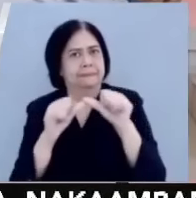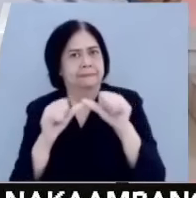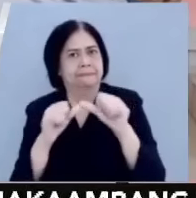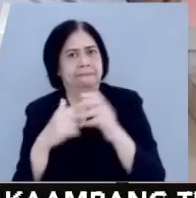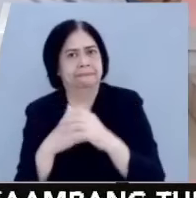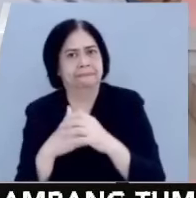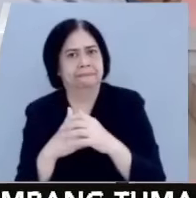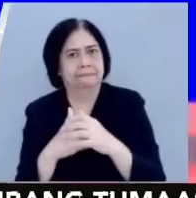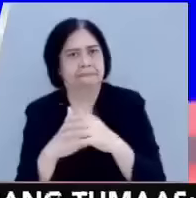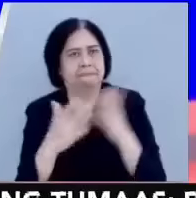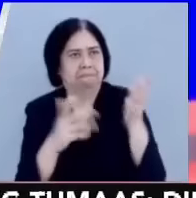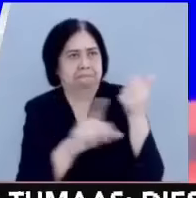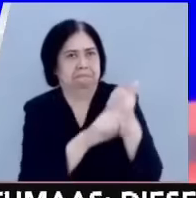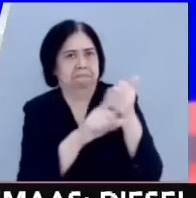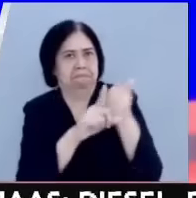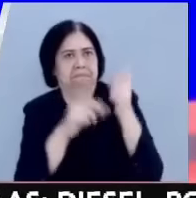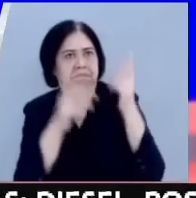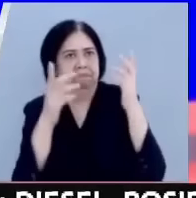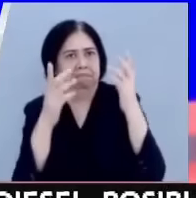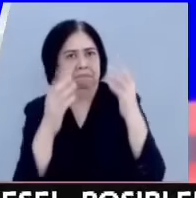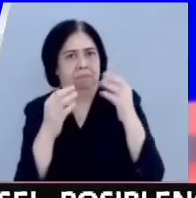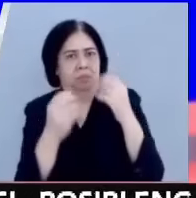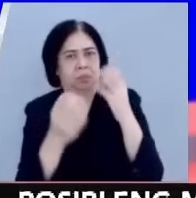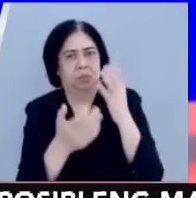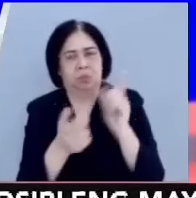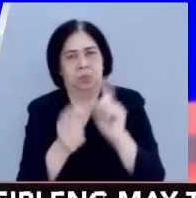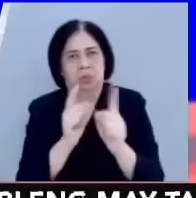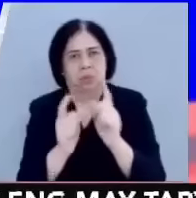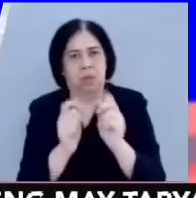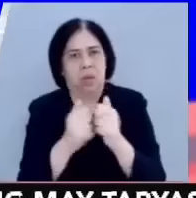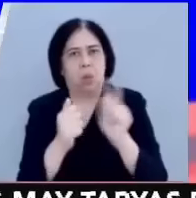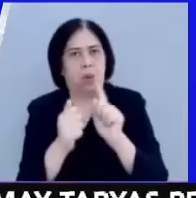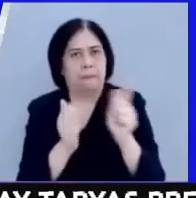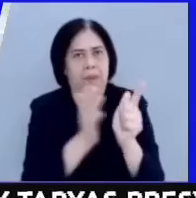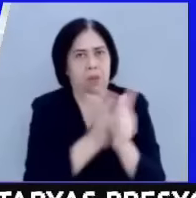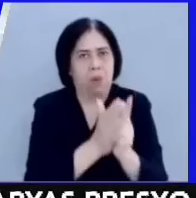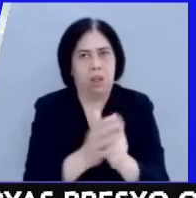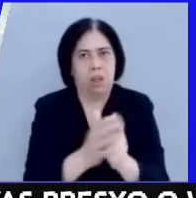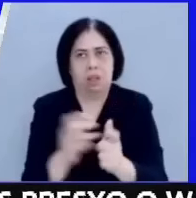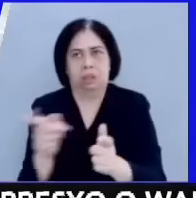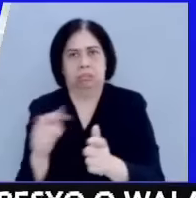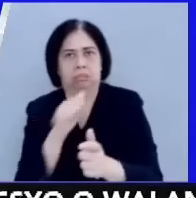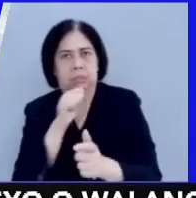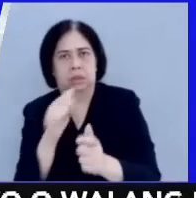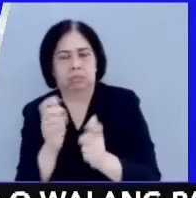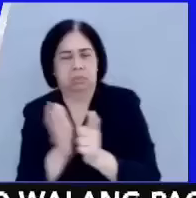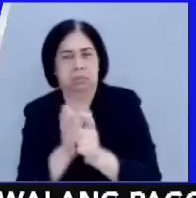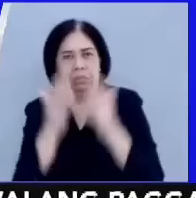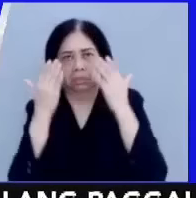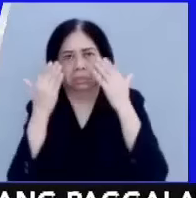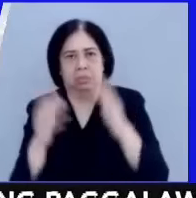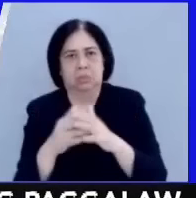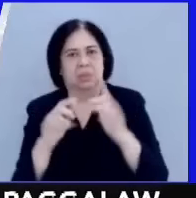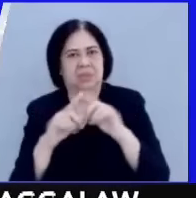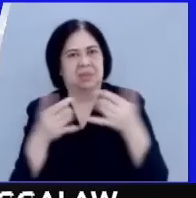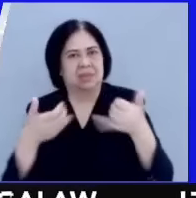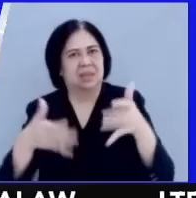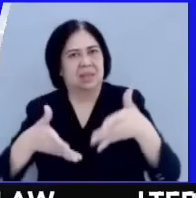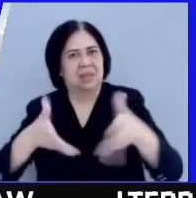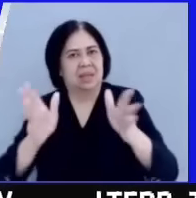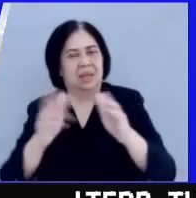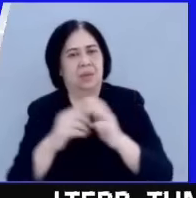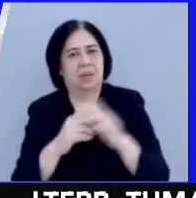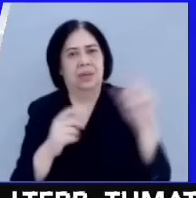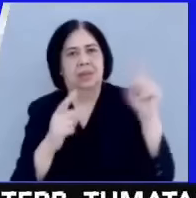to the speaker to and the comel to talk kung ano ang bawal Ano ang hindi okay but as of now authorized pa rin sila hanggang February sa